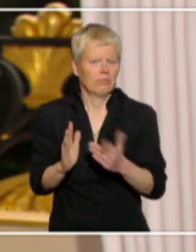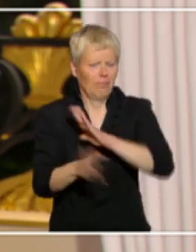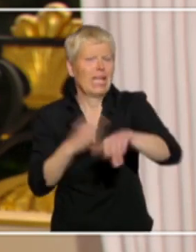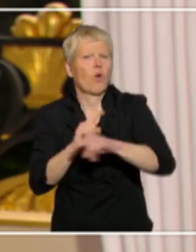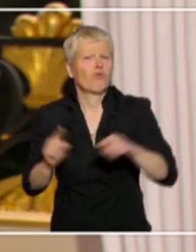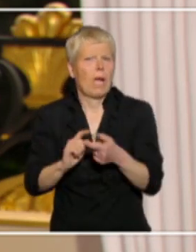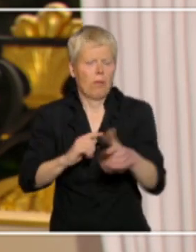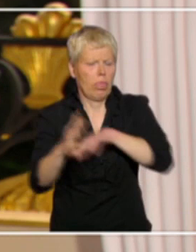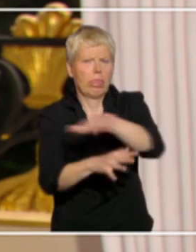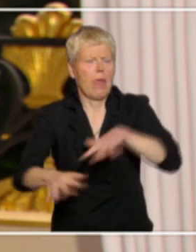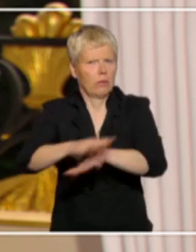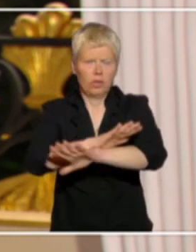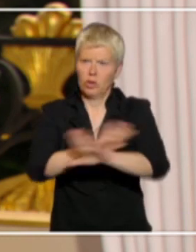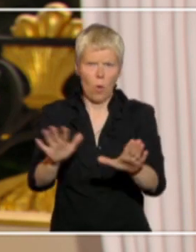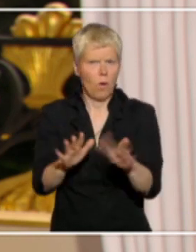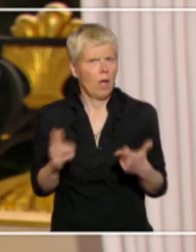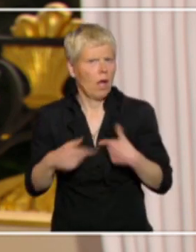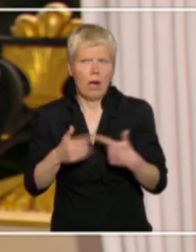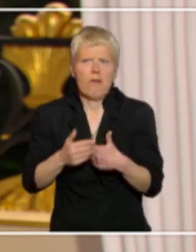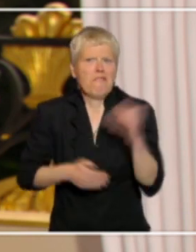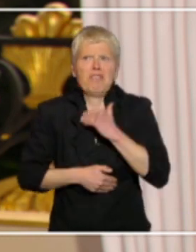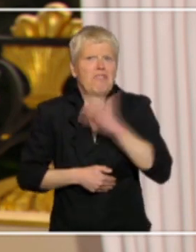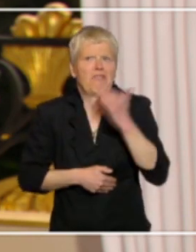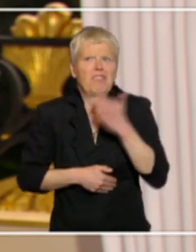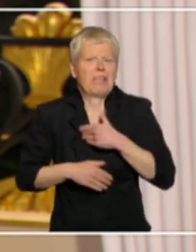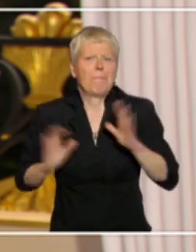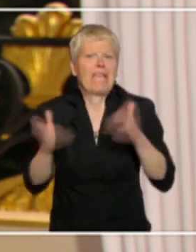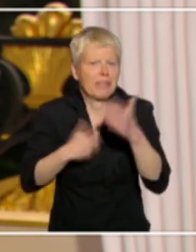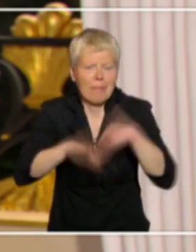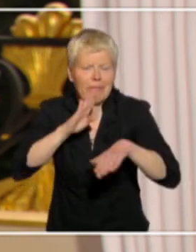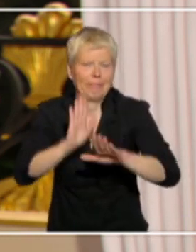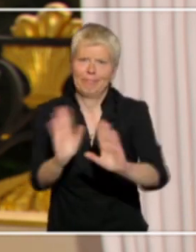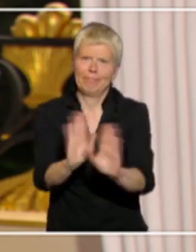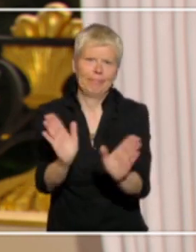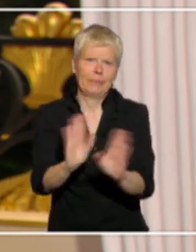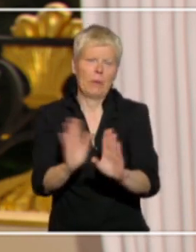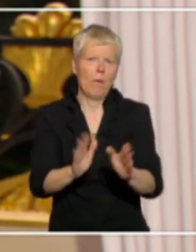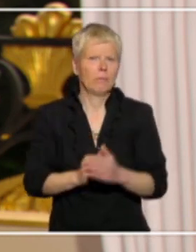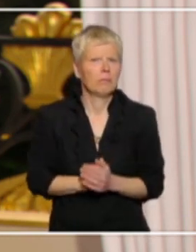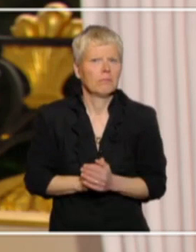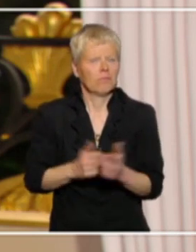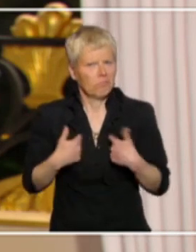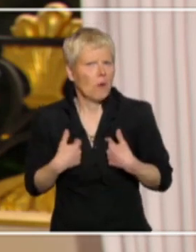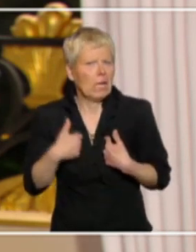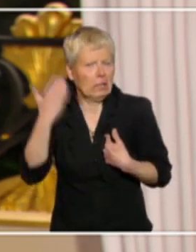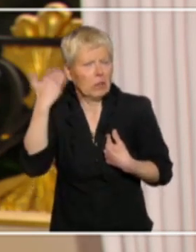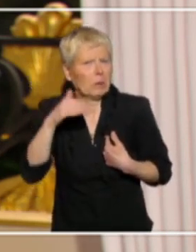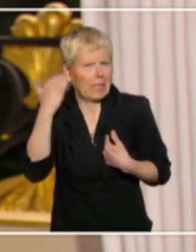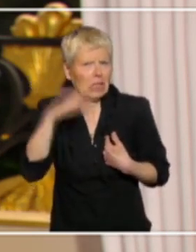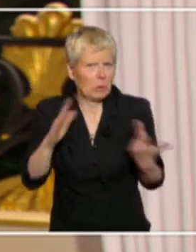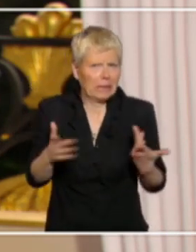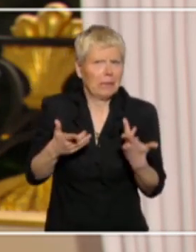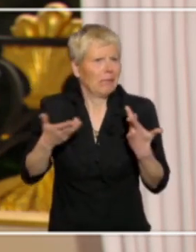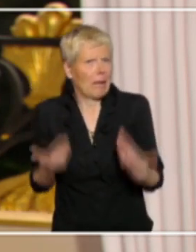mélangeons pas ne nous laissons pas prendre au piège de la Hâ j'entends comme vous je sais toutes